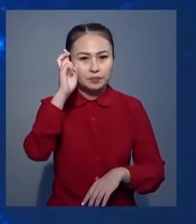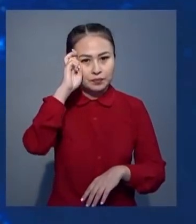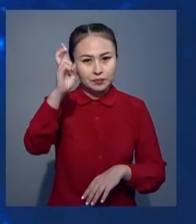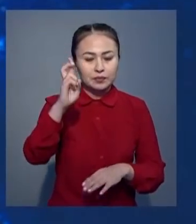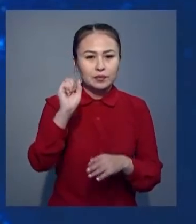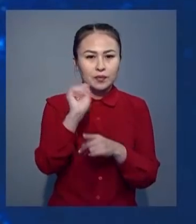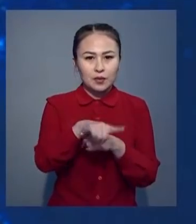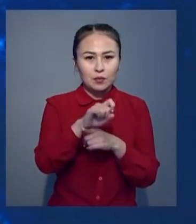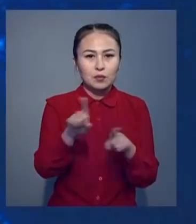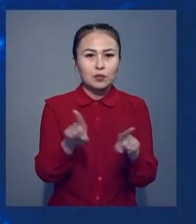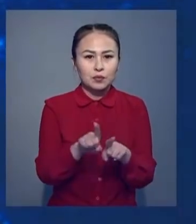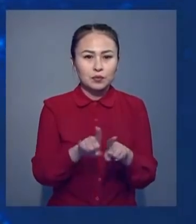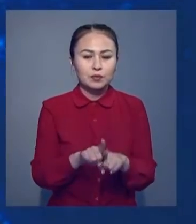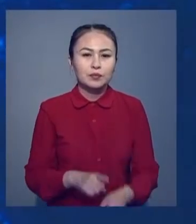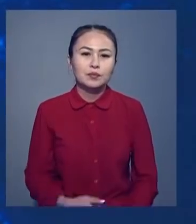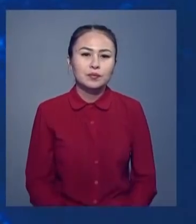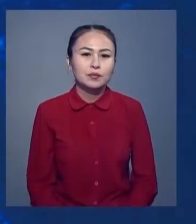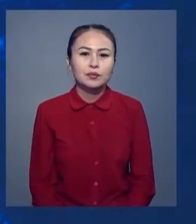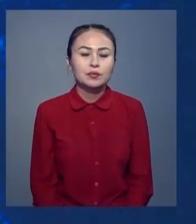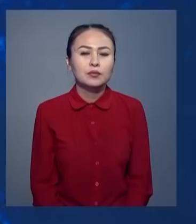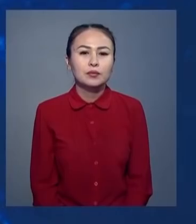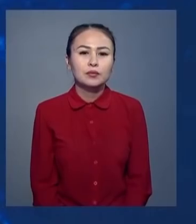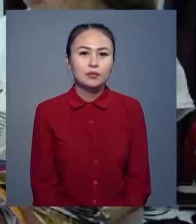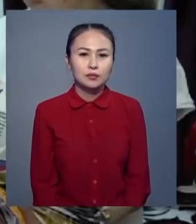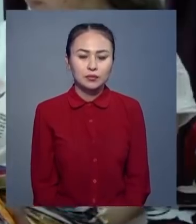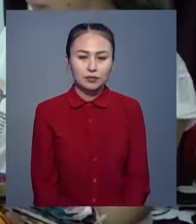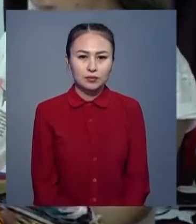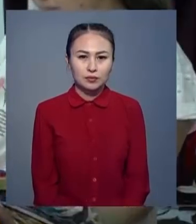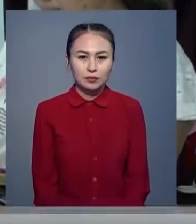шет мемлекеттерден тапсырыс берушілер көбейген.